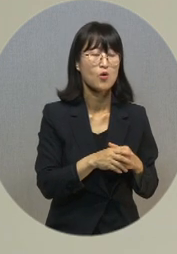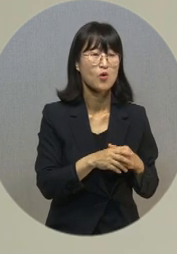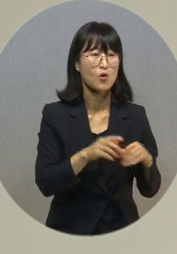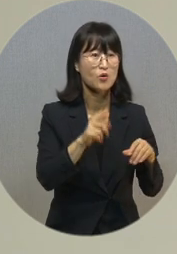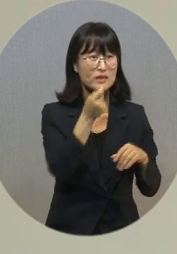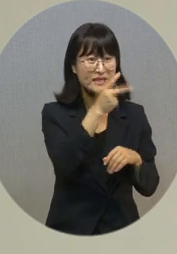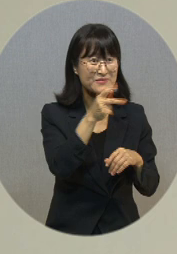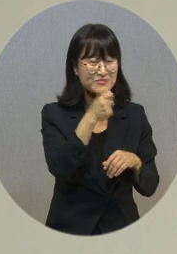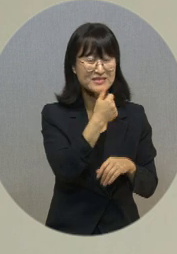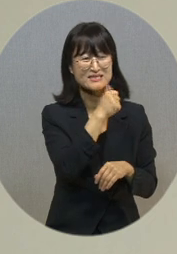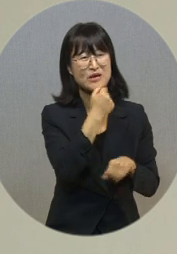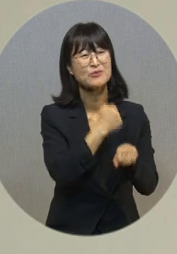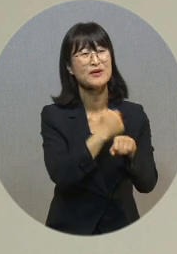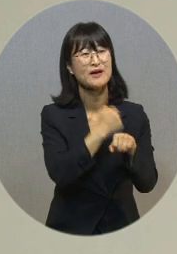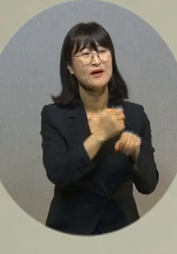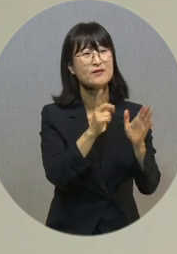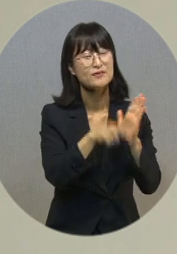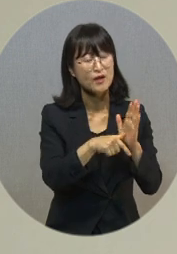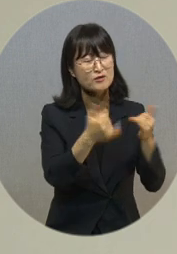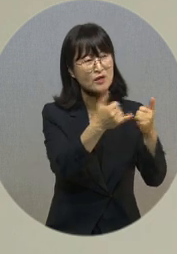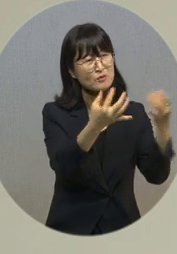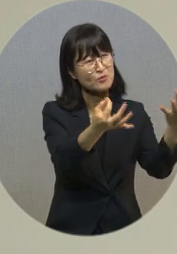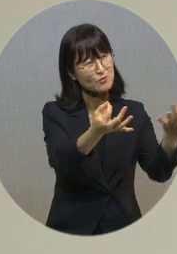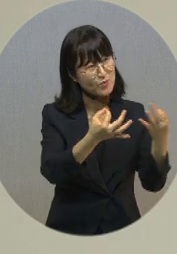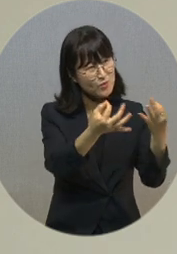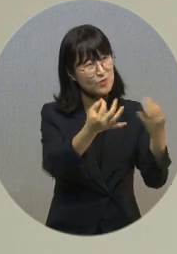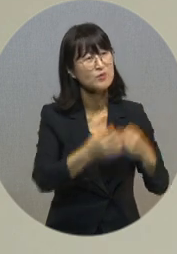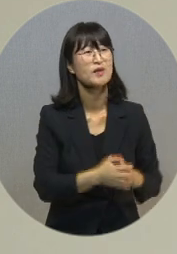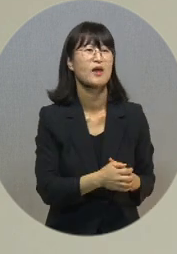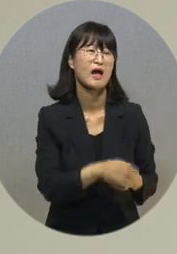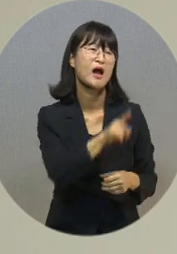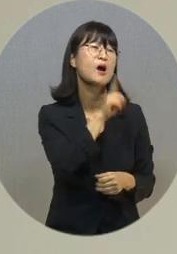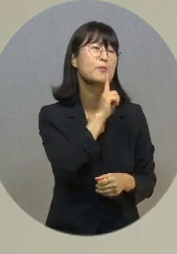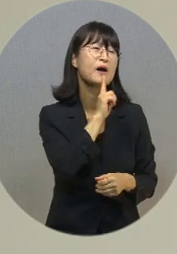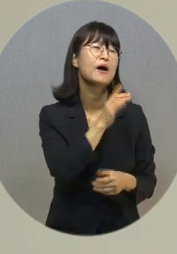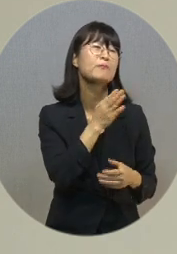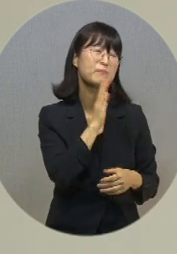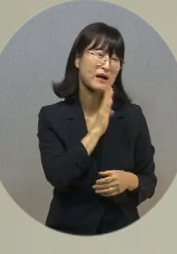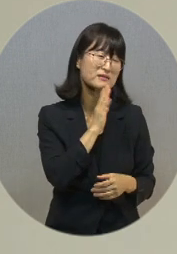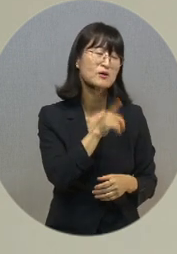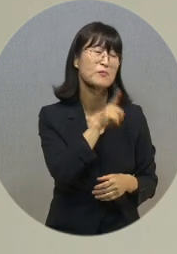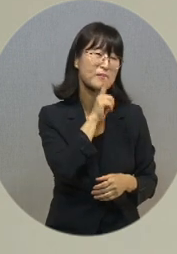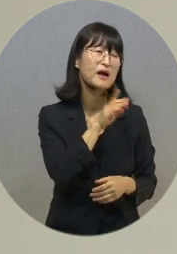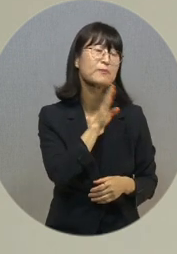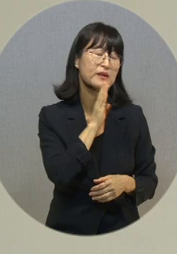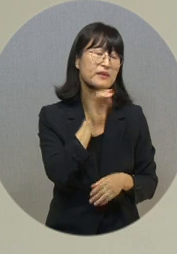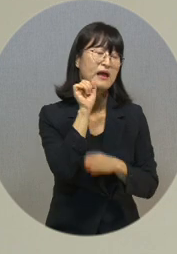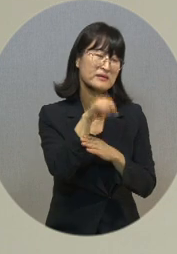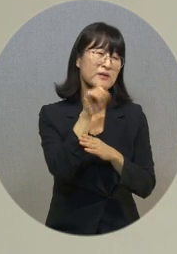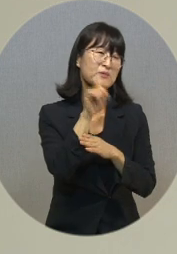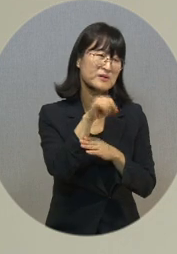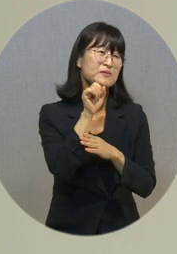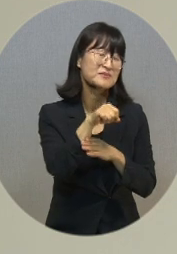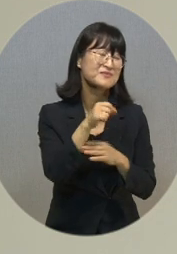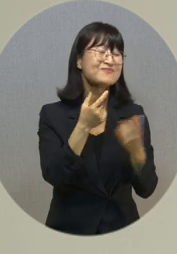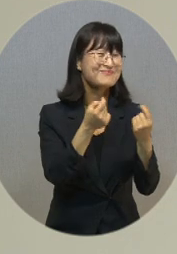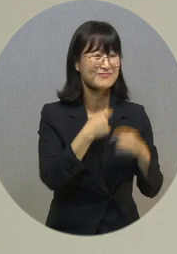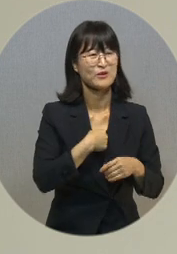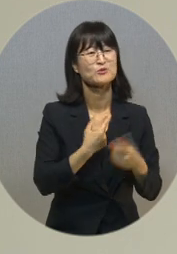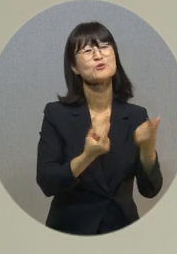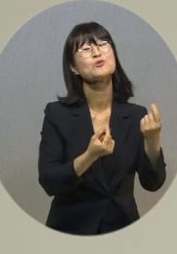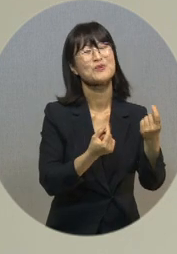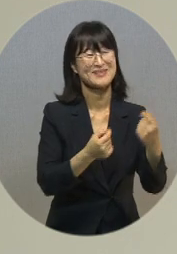것에 따라 또 우리 시청자분들도 보시면서 아 그래 저 말이 맞아 그러면 끄떡끄떡 하거든요. 오늘 제가 그런